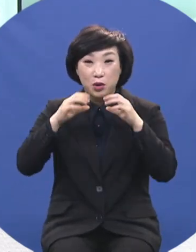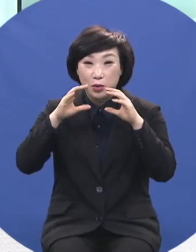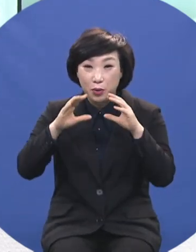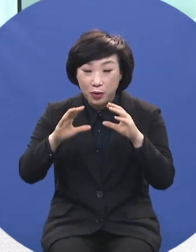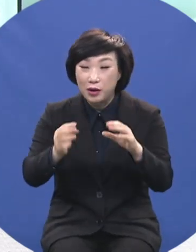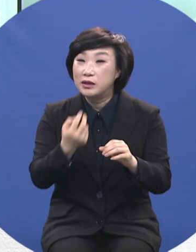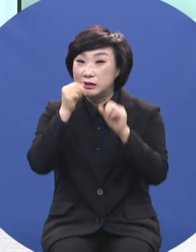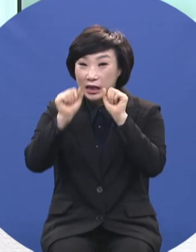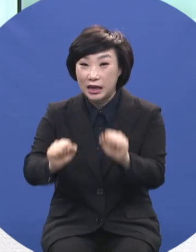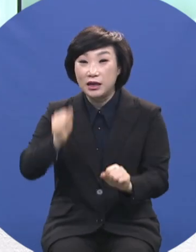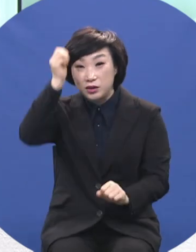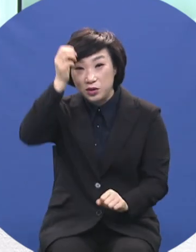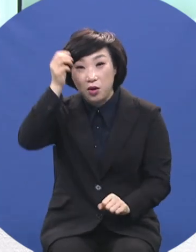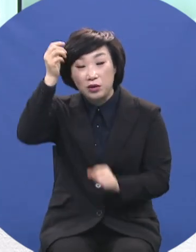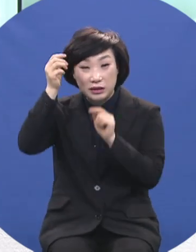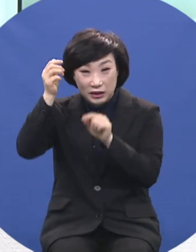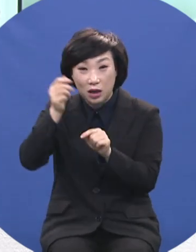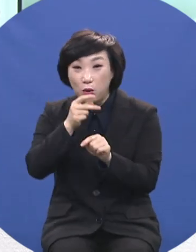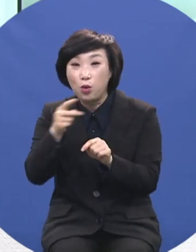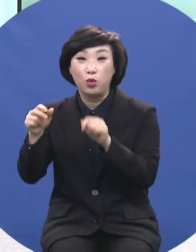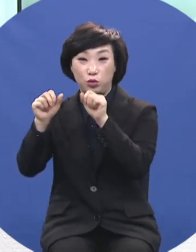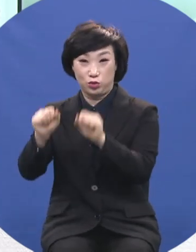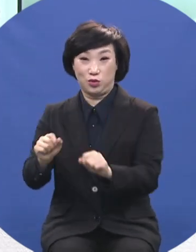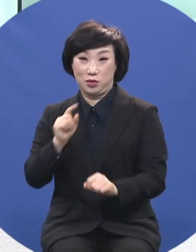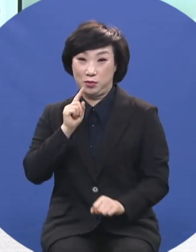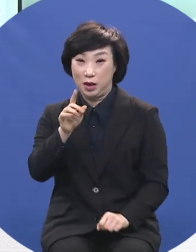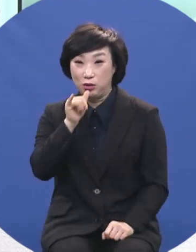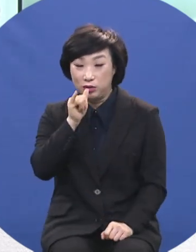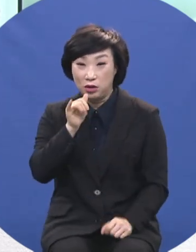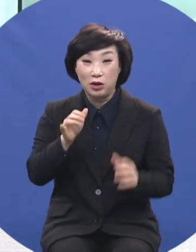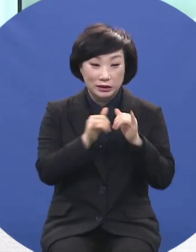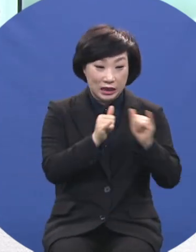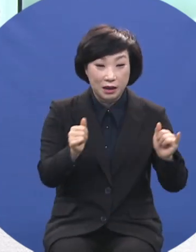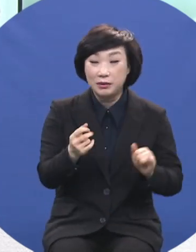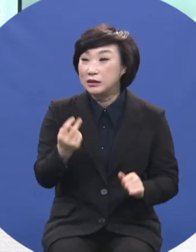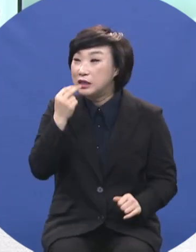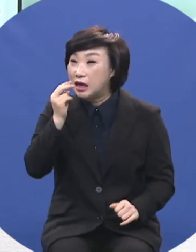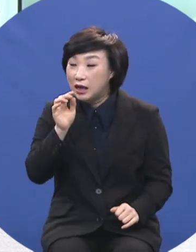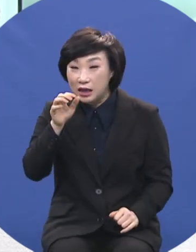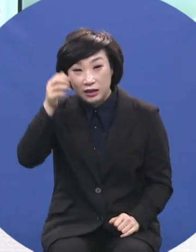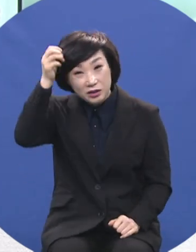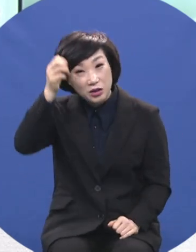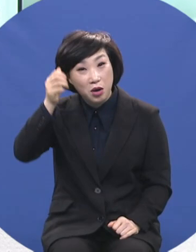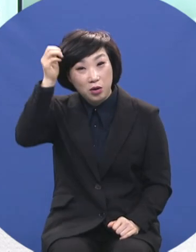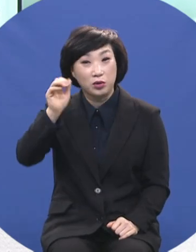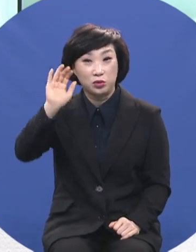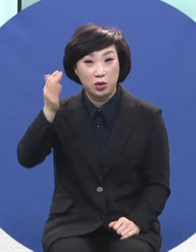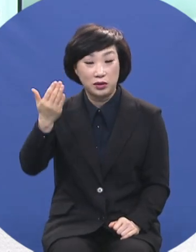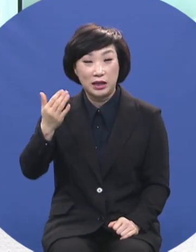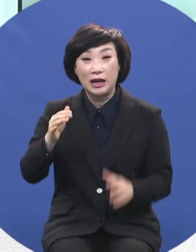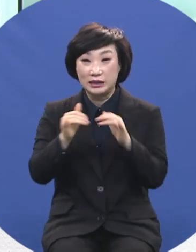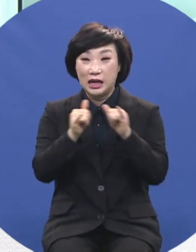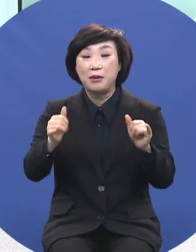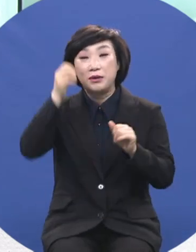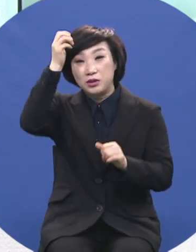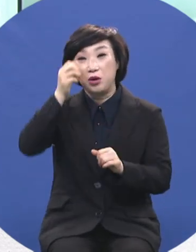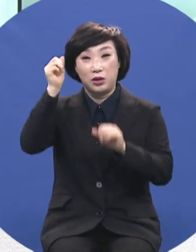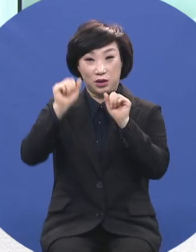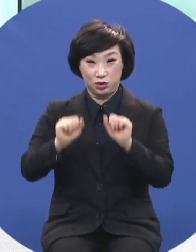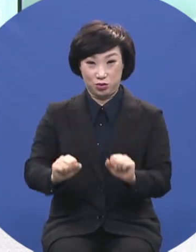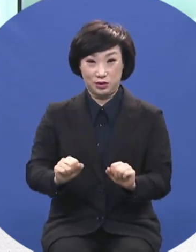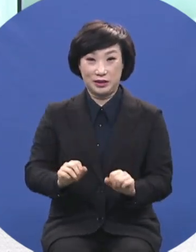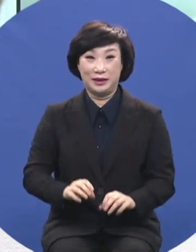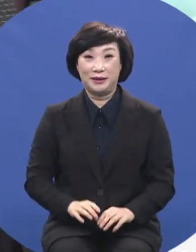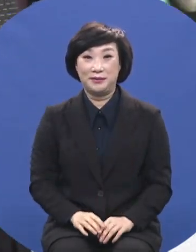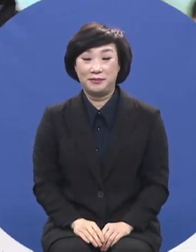생명이 그것이 존재라고 말했어. 사람이 생명이 되었다. 영적 존재라는 것입니다.